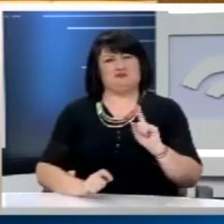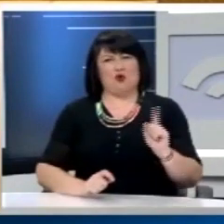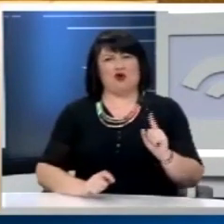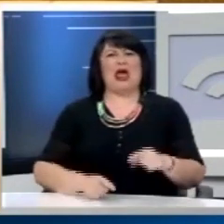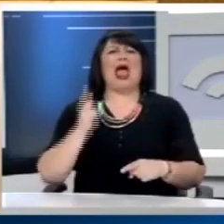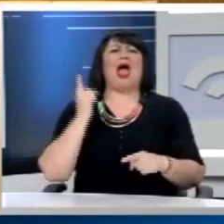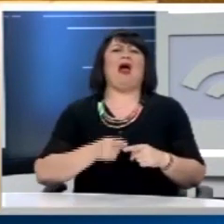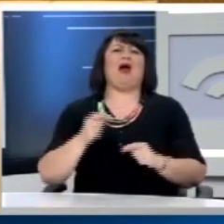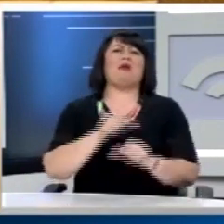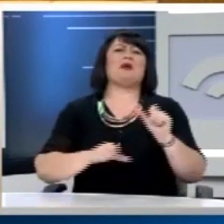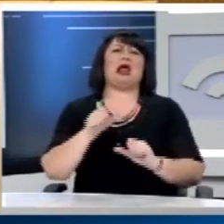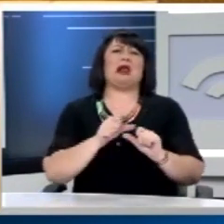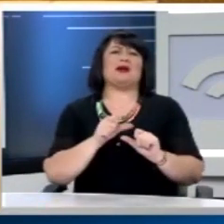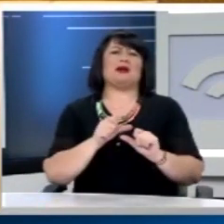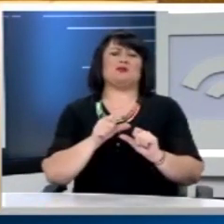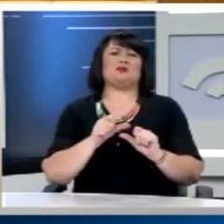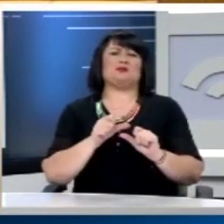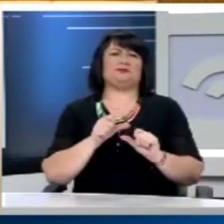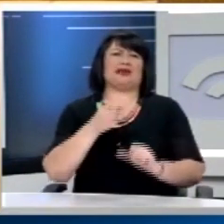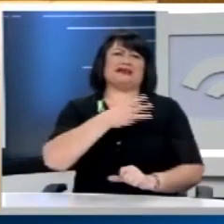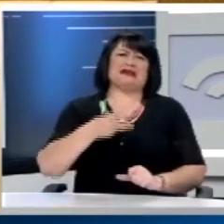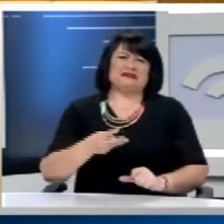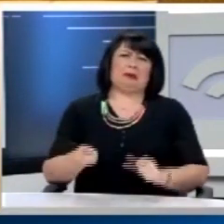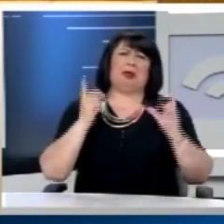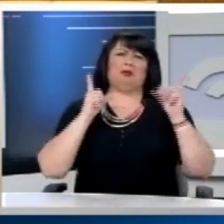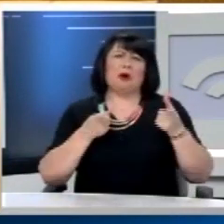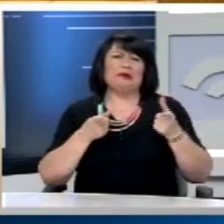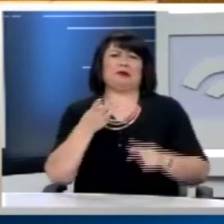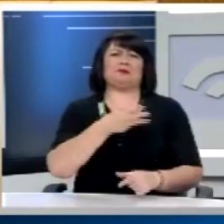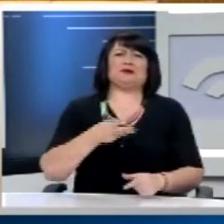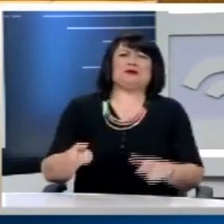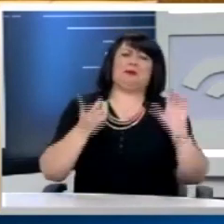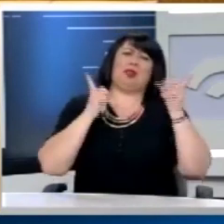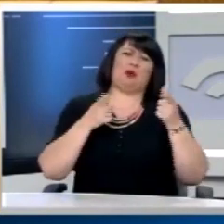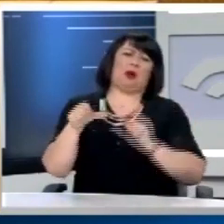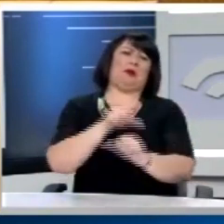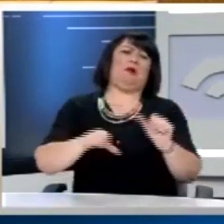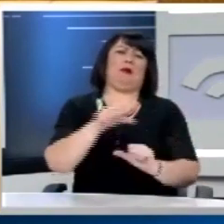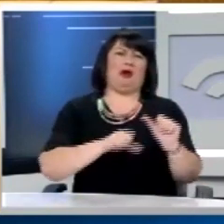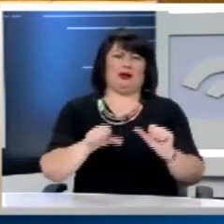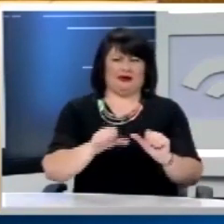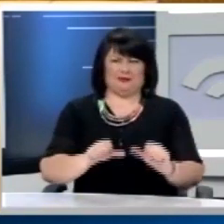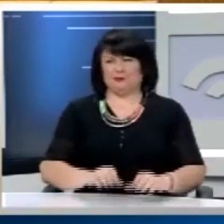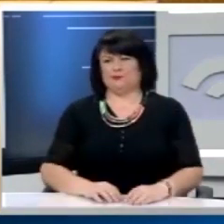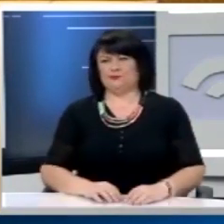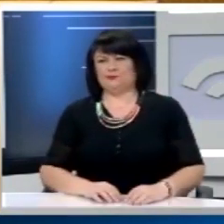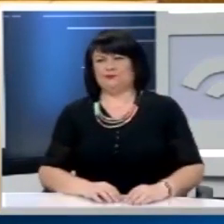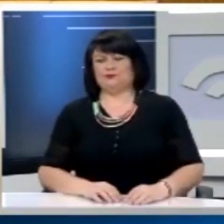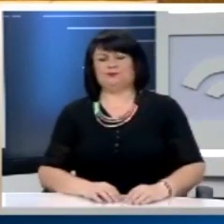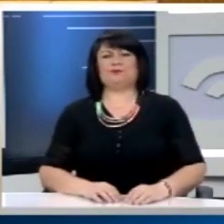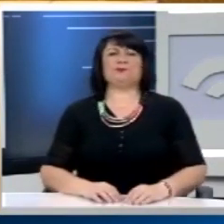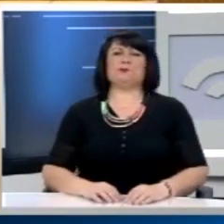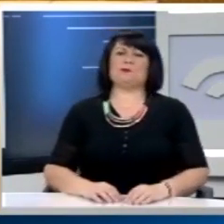απλή αλλαγή σκυτάλης ανάμεσα στο ΣΥΡΙΖΑ και τη Νέα Δημοκρατία. Πλέον και μετά από αυτή τη